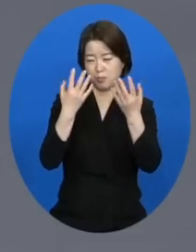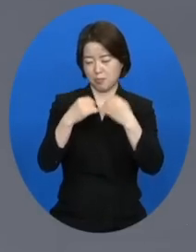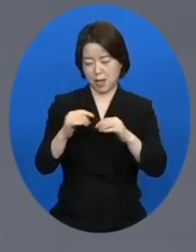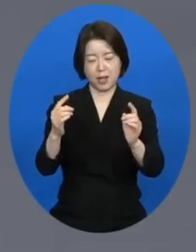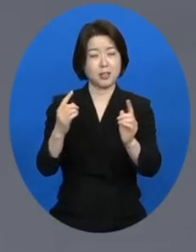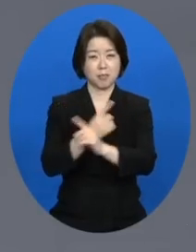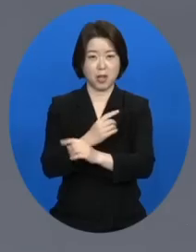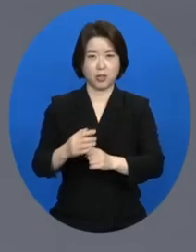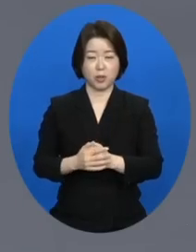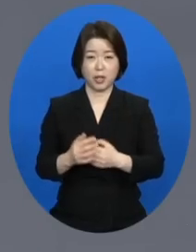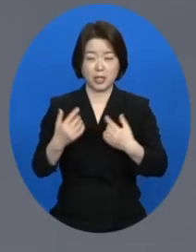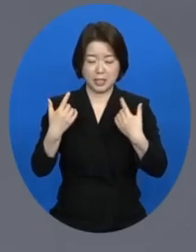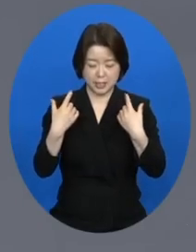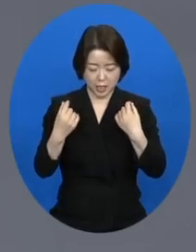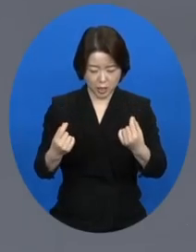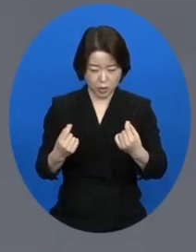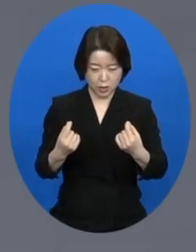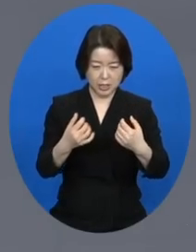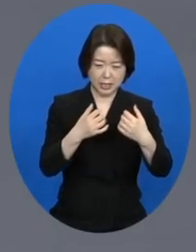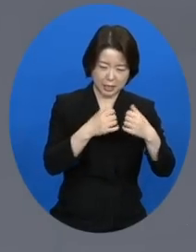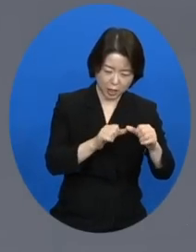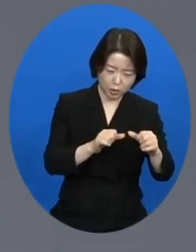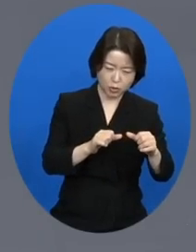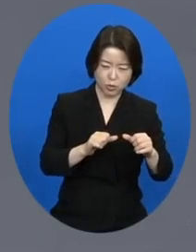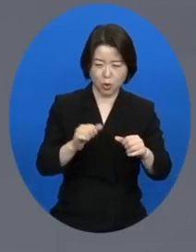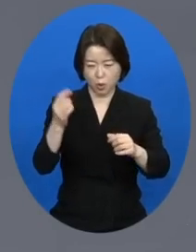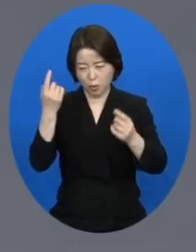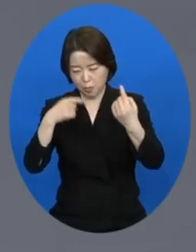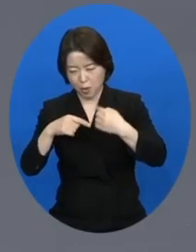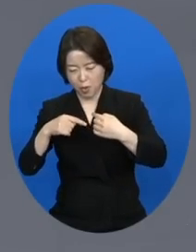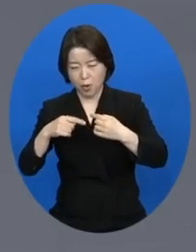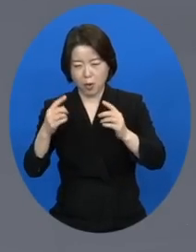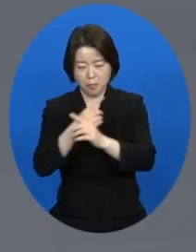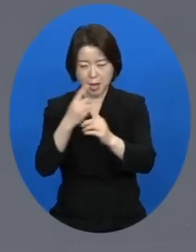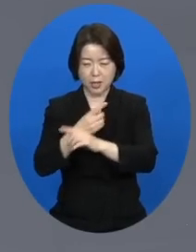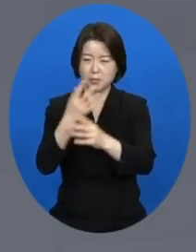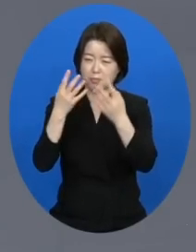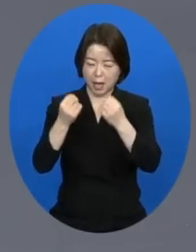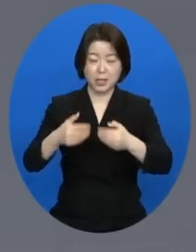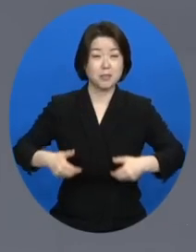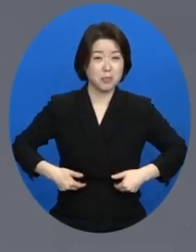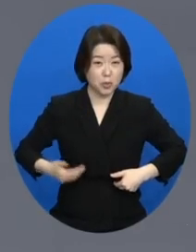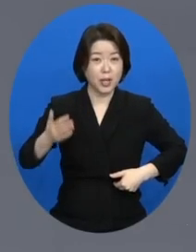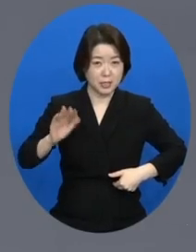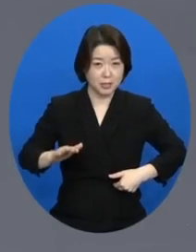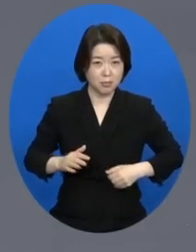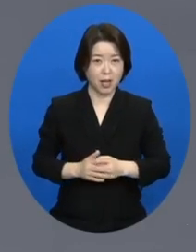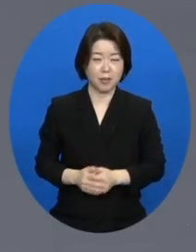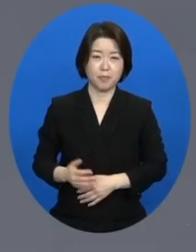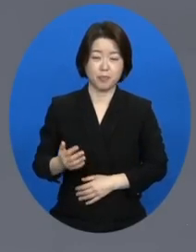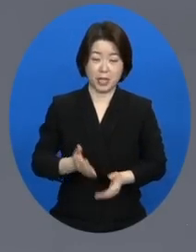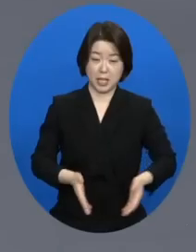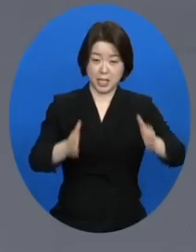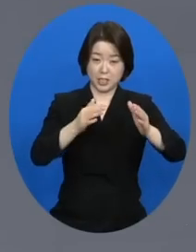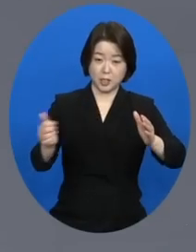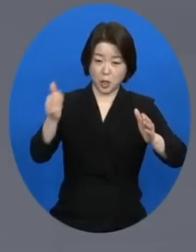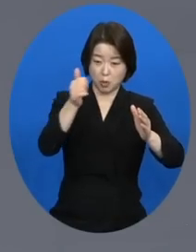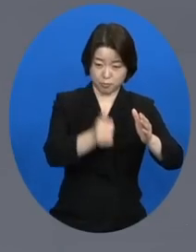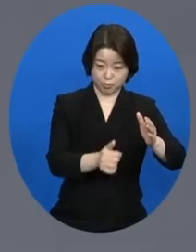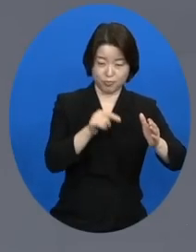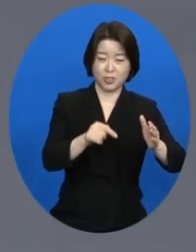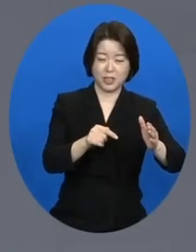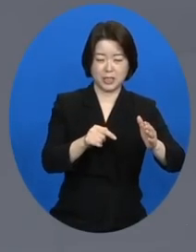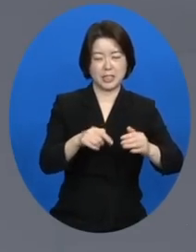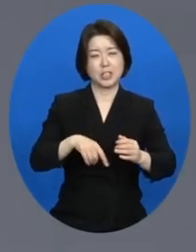여전히 깨어지고 부서지고 다듬어야 할 점이 너무나 많지만 하나님께서 그 구덩이를 보내신 이유가